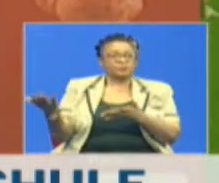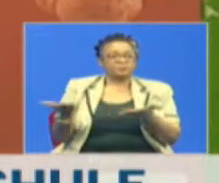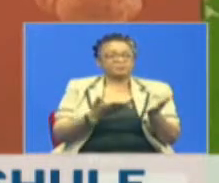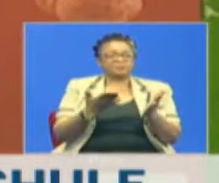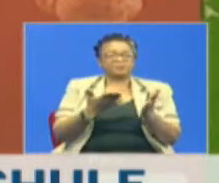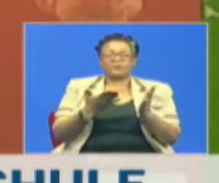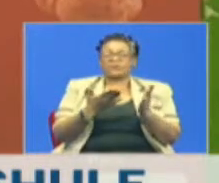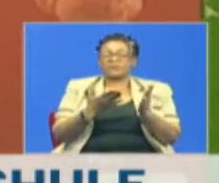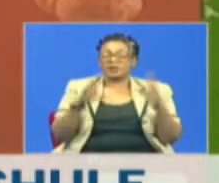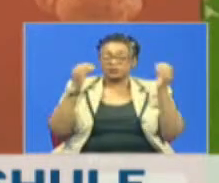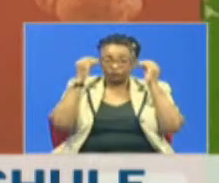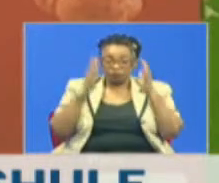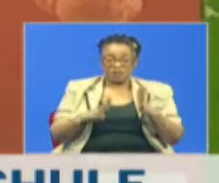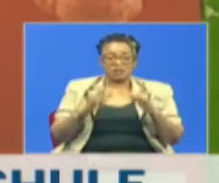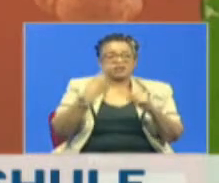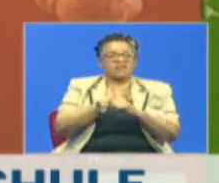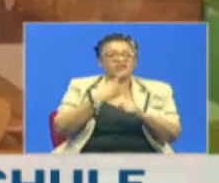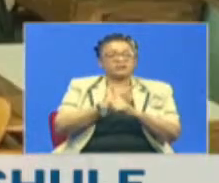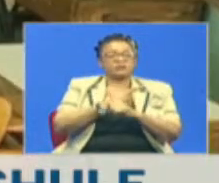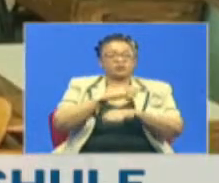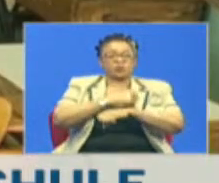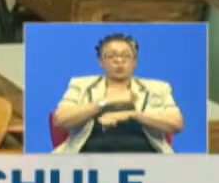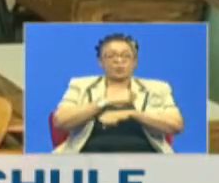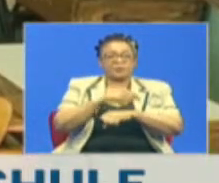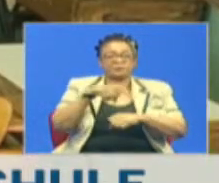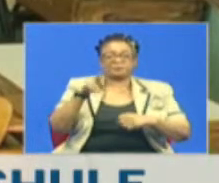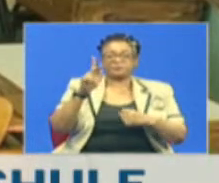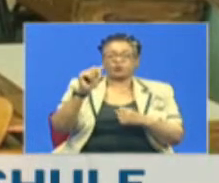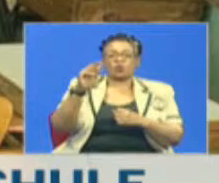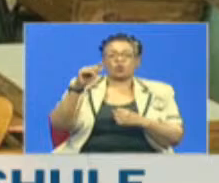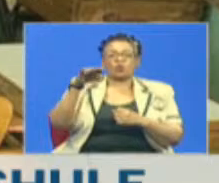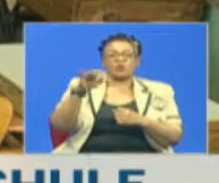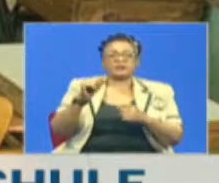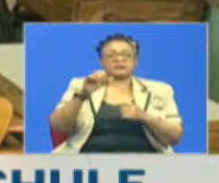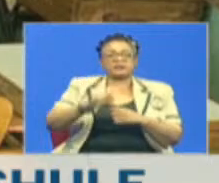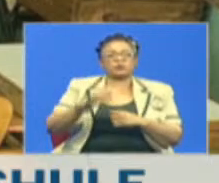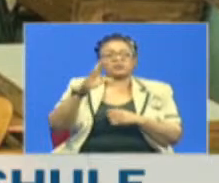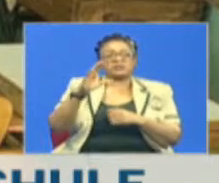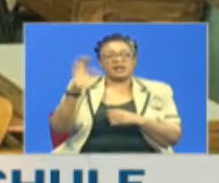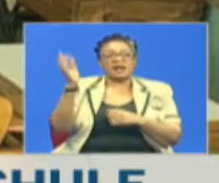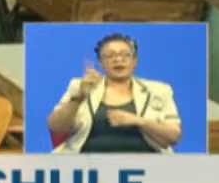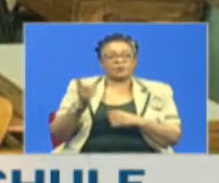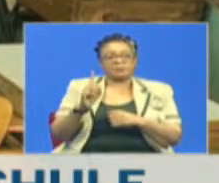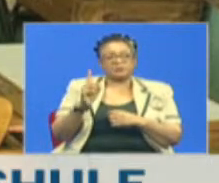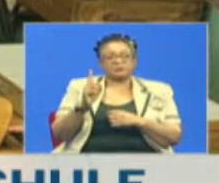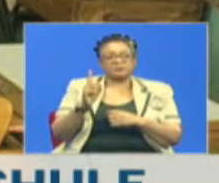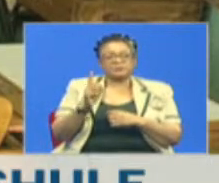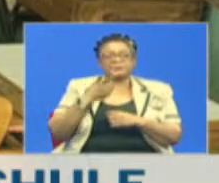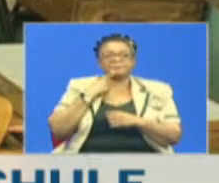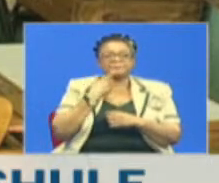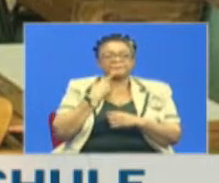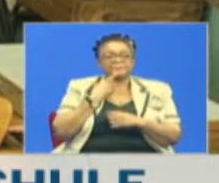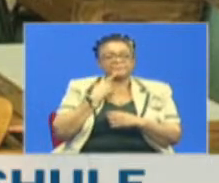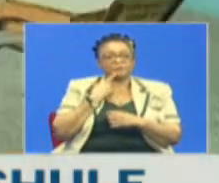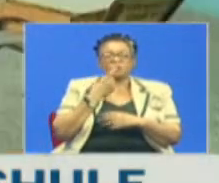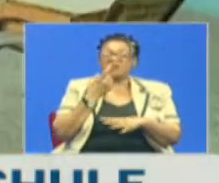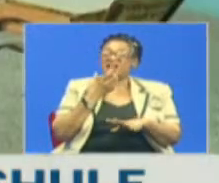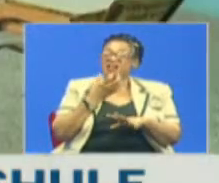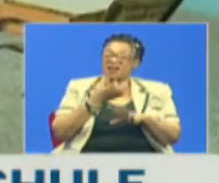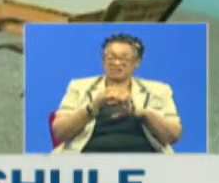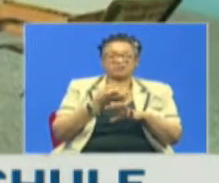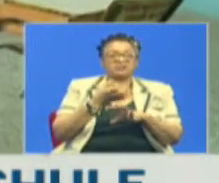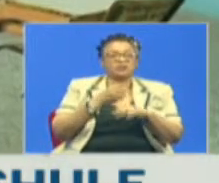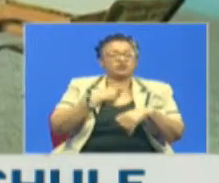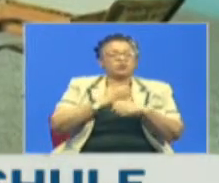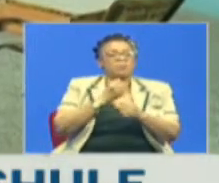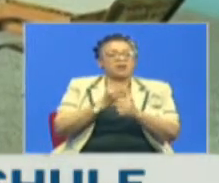tofauti kama hii ya Kongoni iliyoko mtaani South Sea, Nairobi, wizara inakiri kwamba itakuwa ni vigumu kuhakikisha